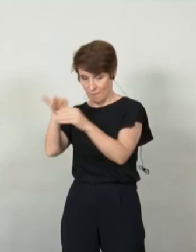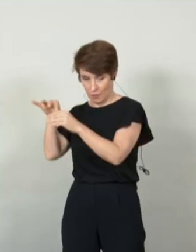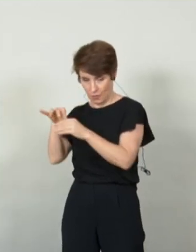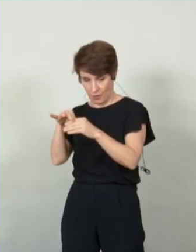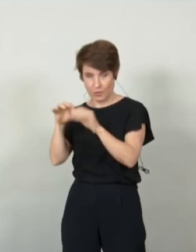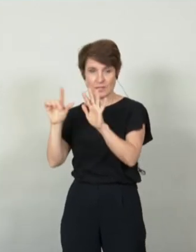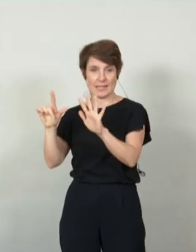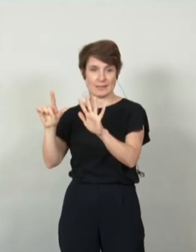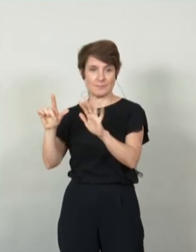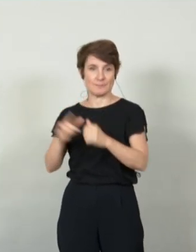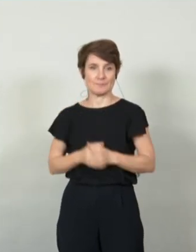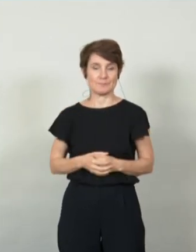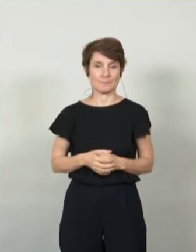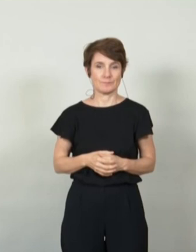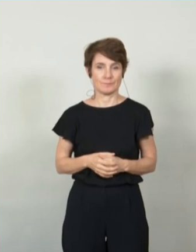cette voix